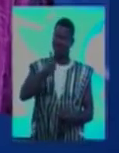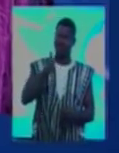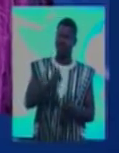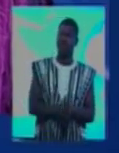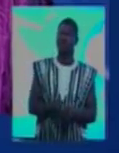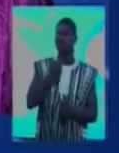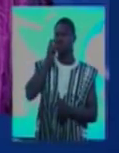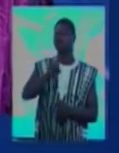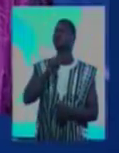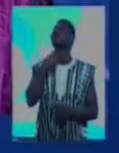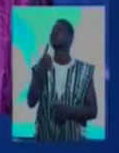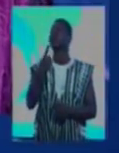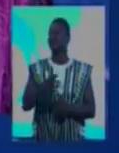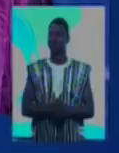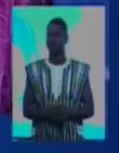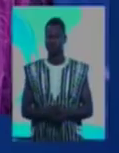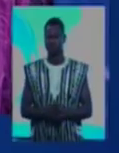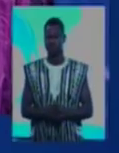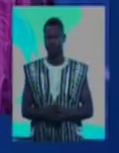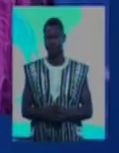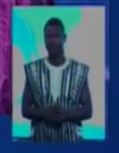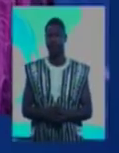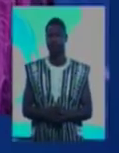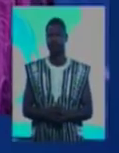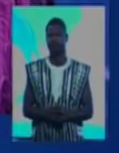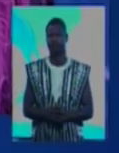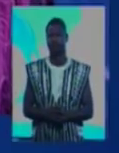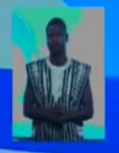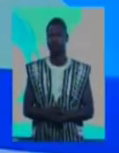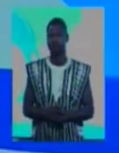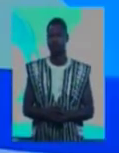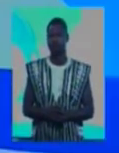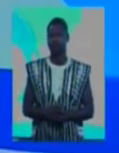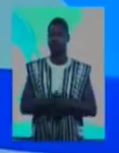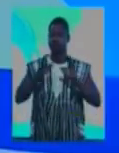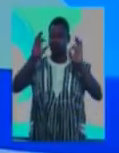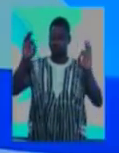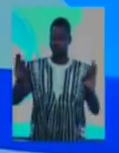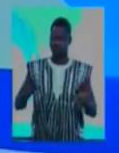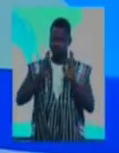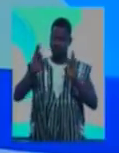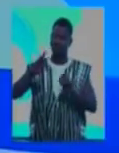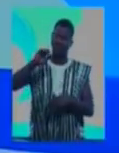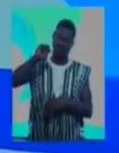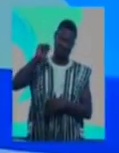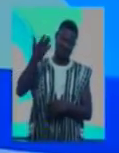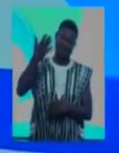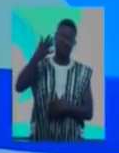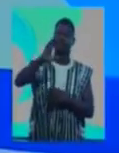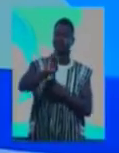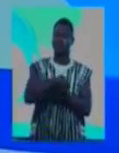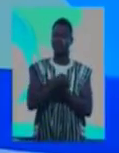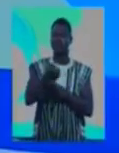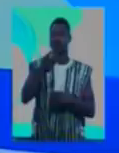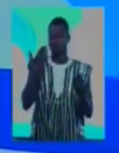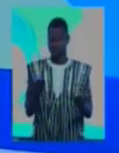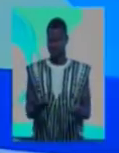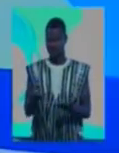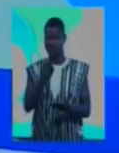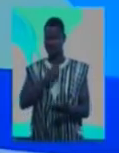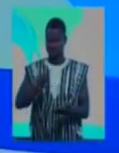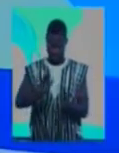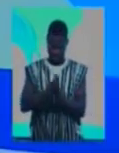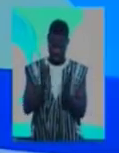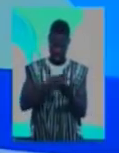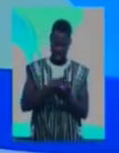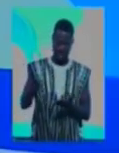qu'on le dise. Mmh. Et la foire est à sa 15e édition. Mmh. Et ici, le livre est